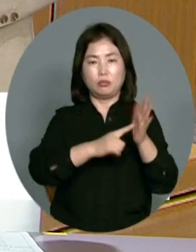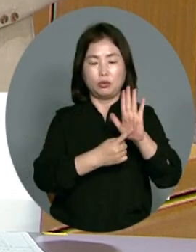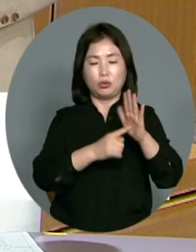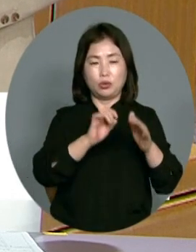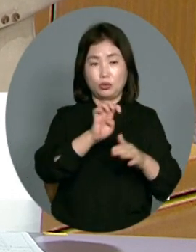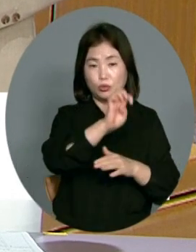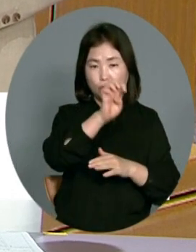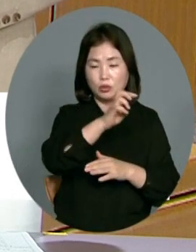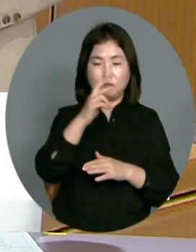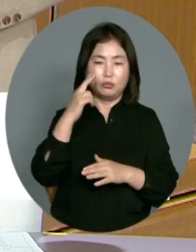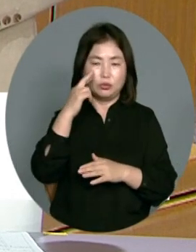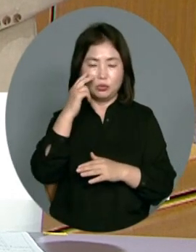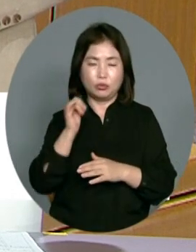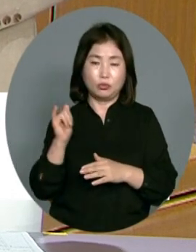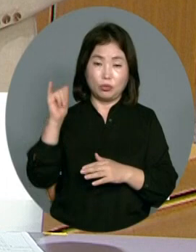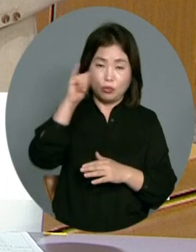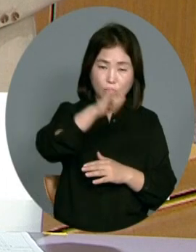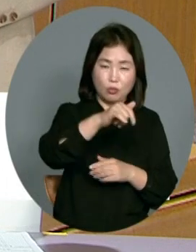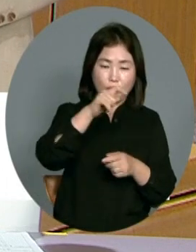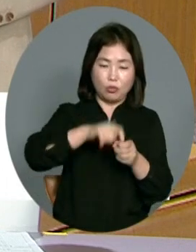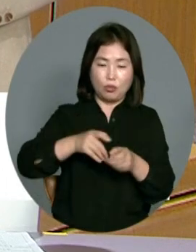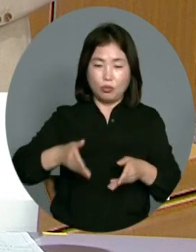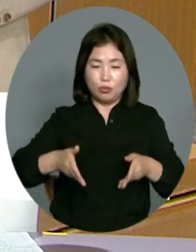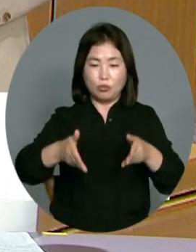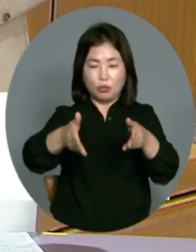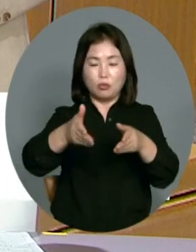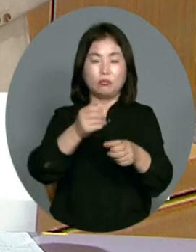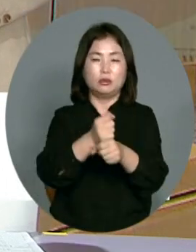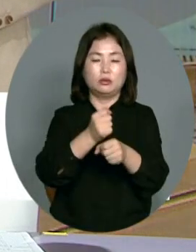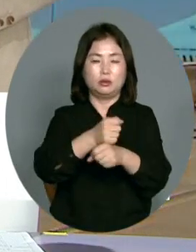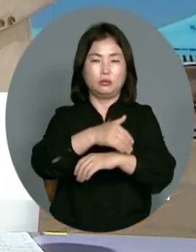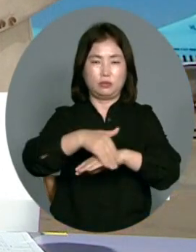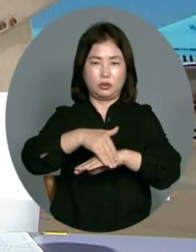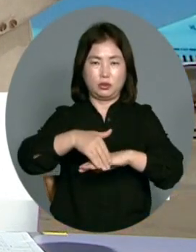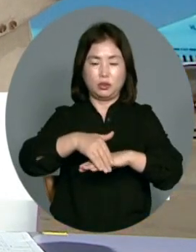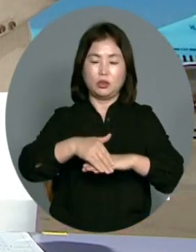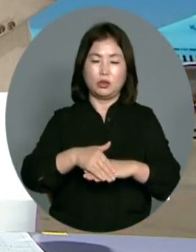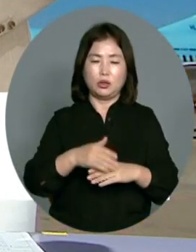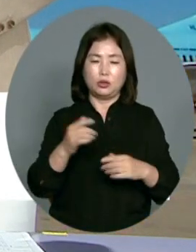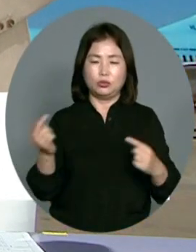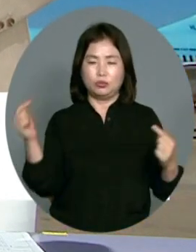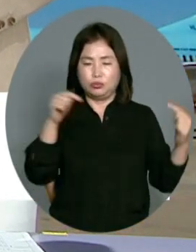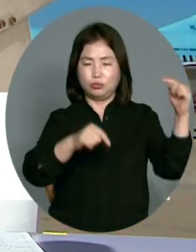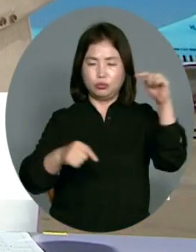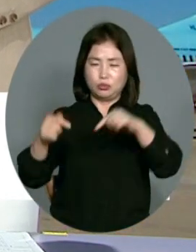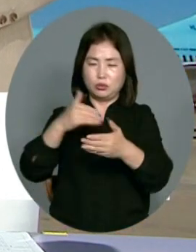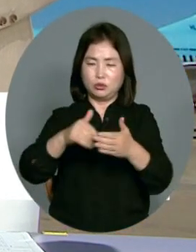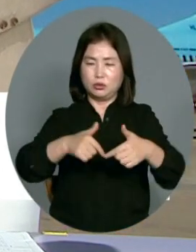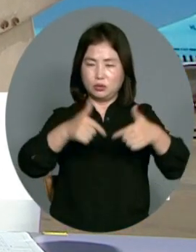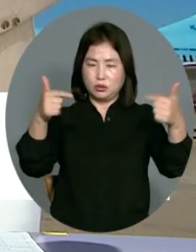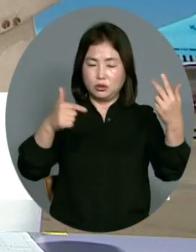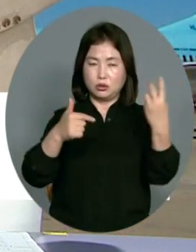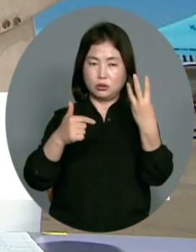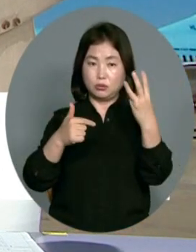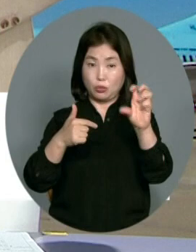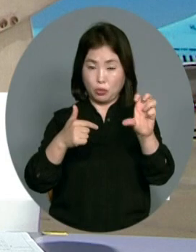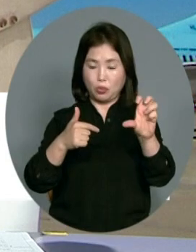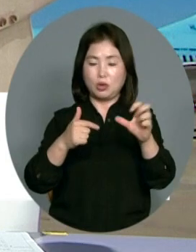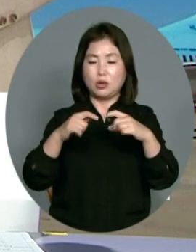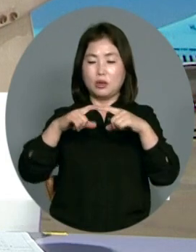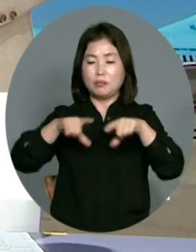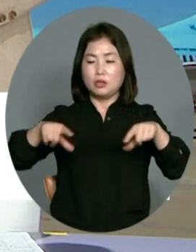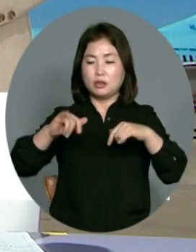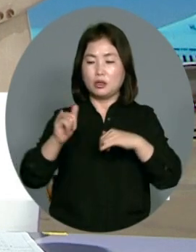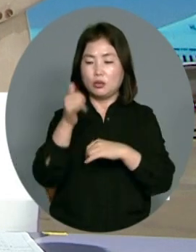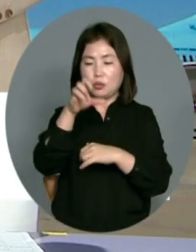유럽과 미주 노선이 뜰 수 있는 길에 활주로를 건설하기로 했습니다. 특히 수요 급증에 대비해 2035년엔 민간